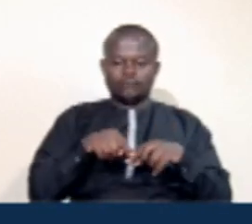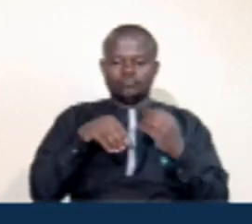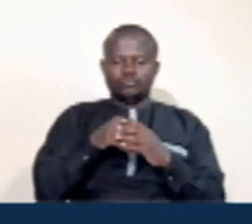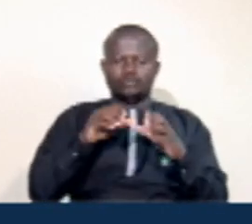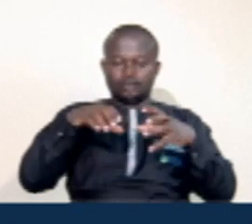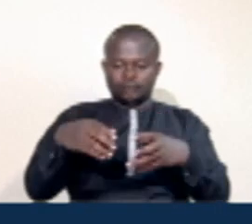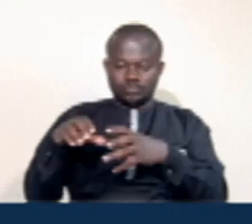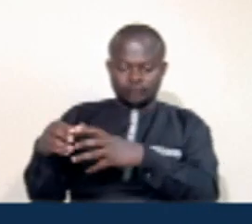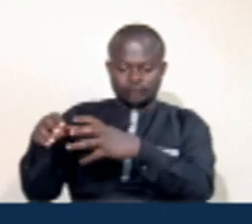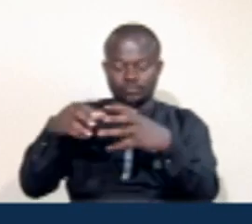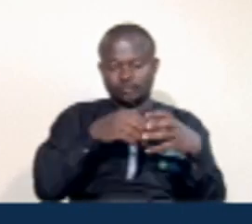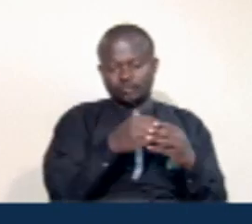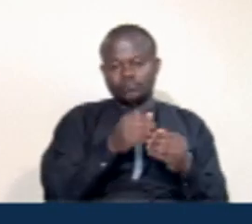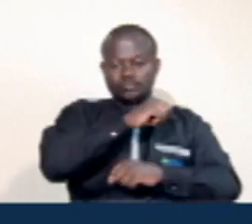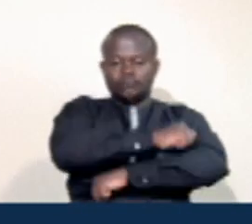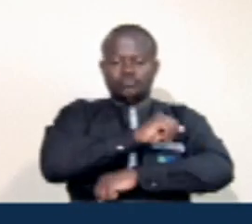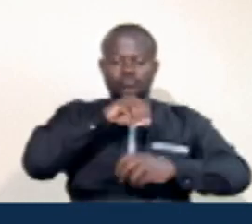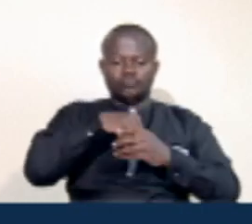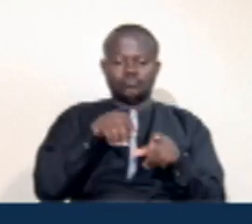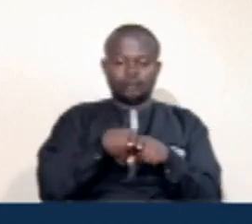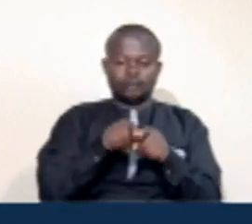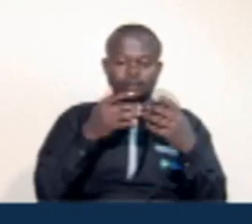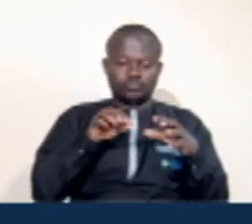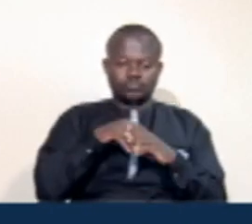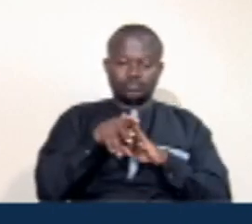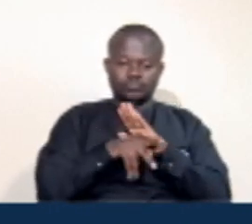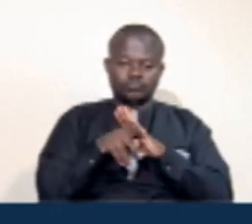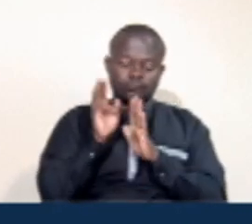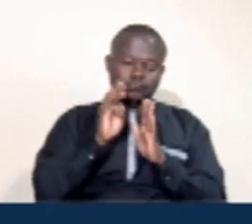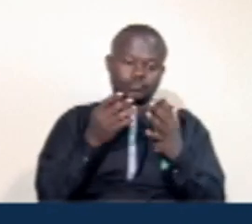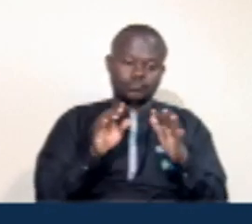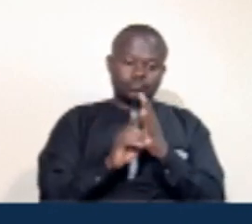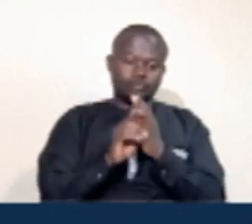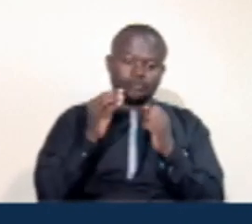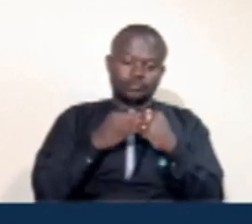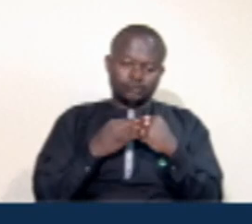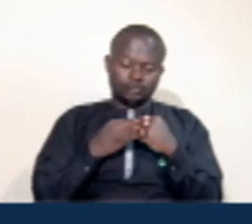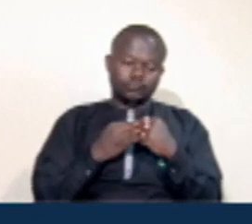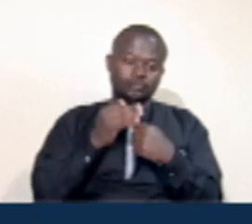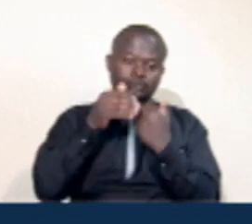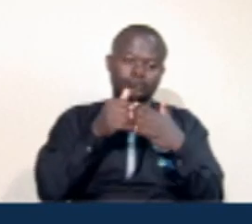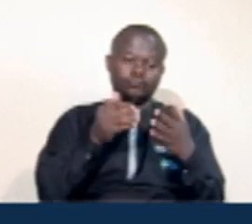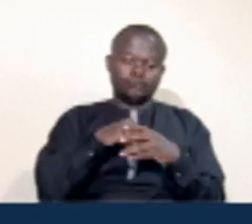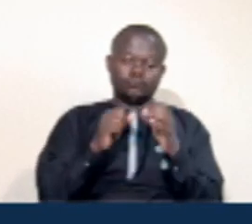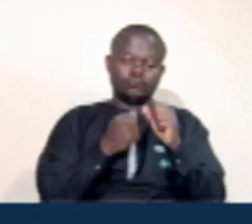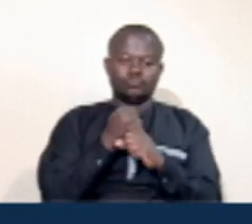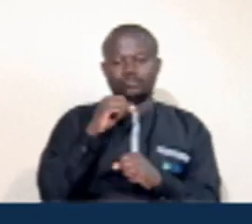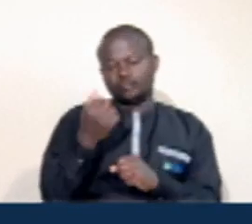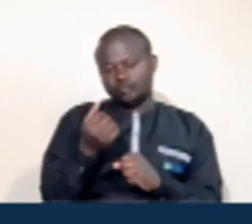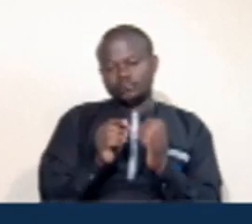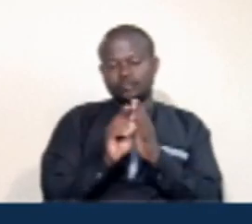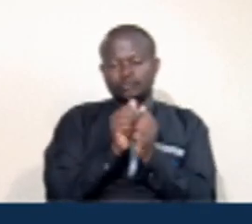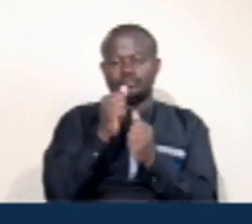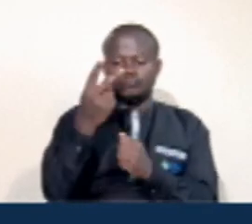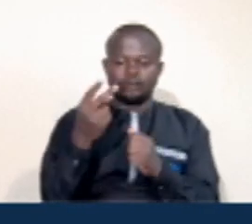na kategori abanyeshuri barimo nk'abarangiza mu mashuri abanza bazarangiza ku itariki 8 abarangiza muri tronc barangiza ku itariki